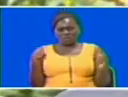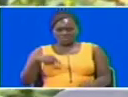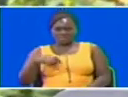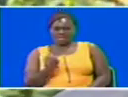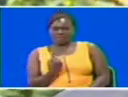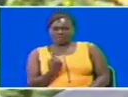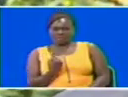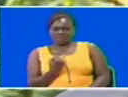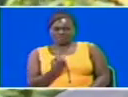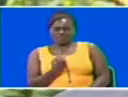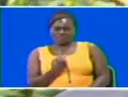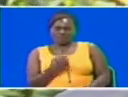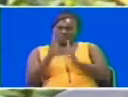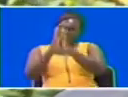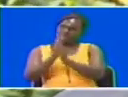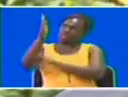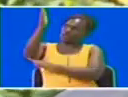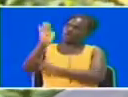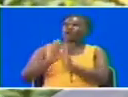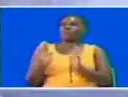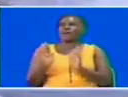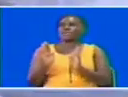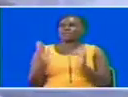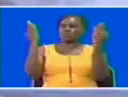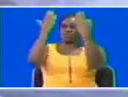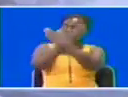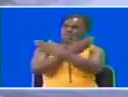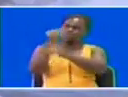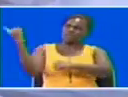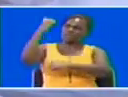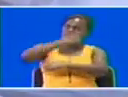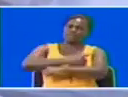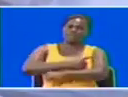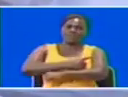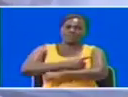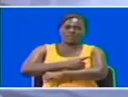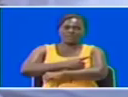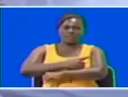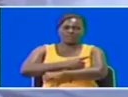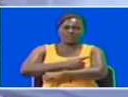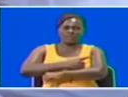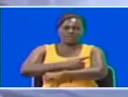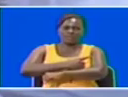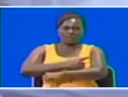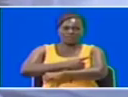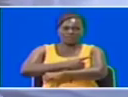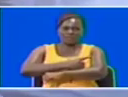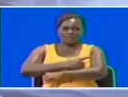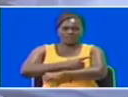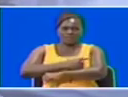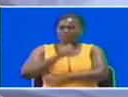nami namwomba Mwenyezi Mungu wangu usiku na mchana, toji wazi na sio siri. Sio